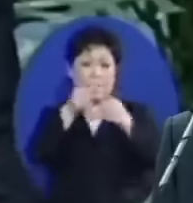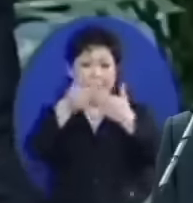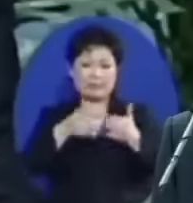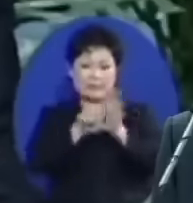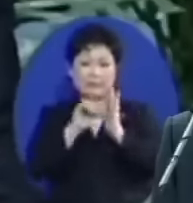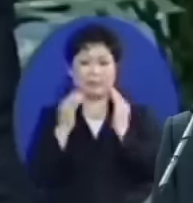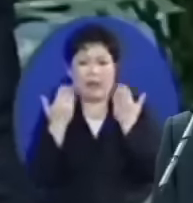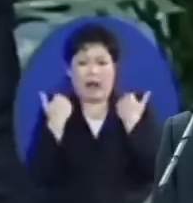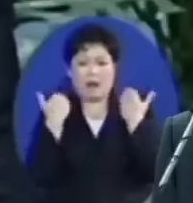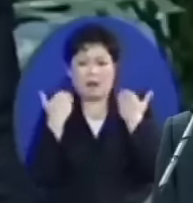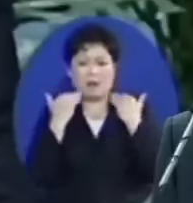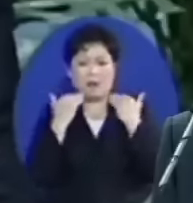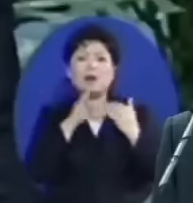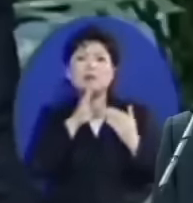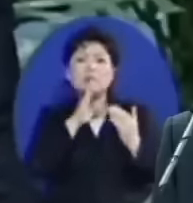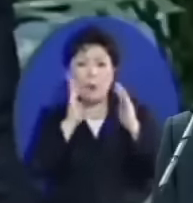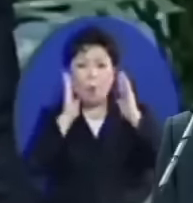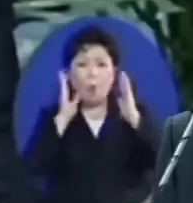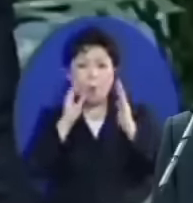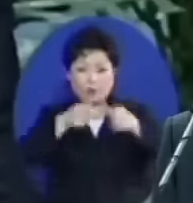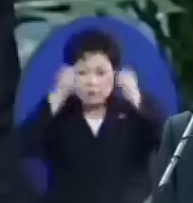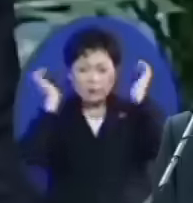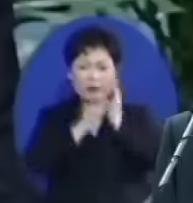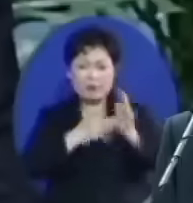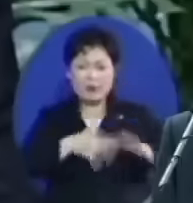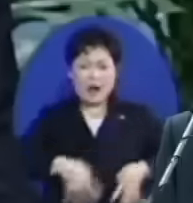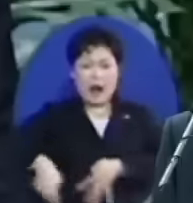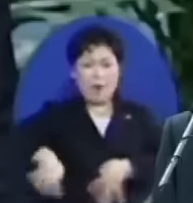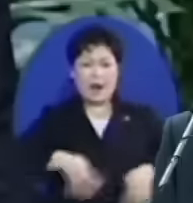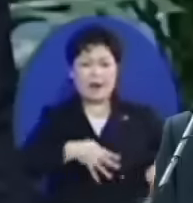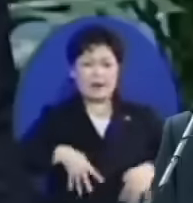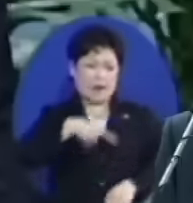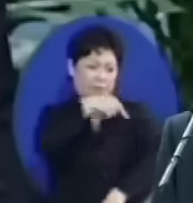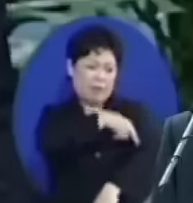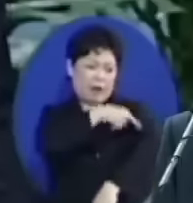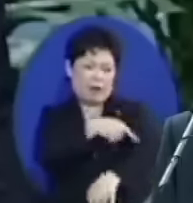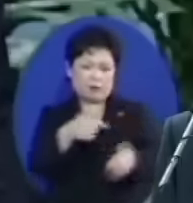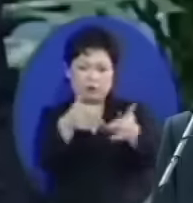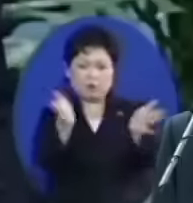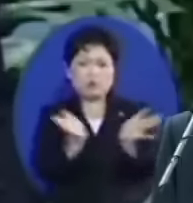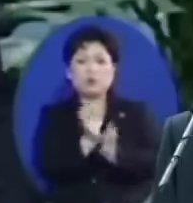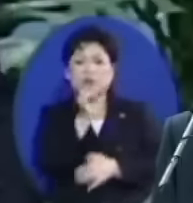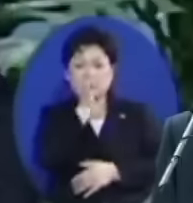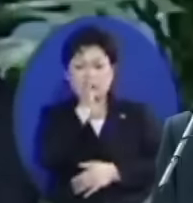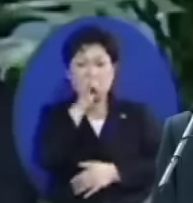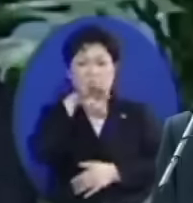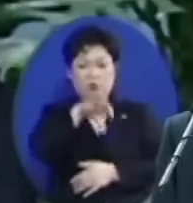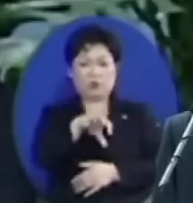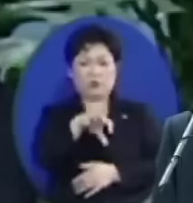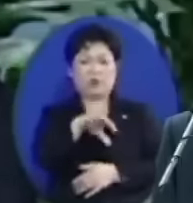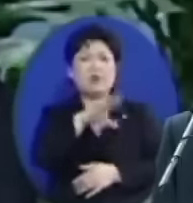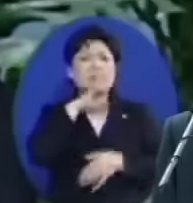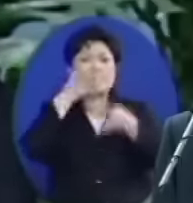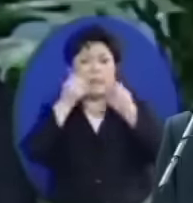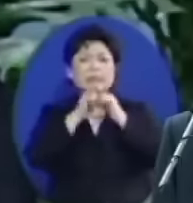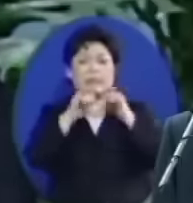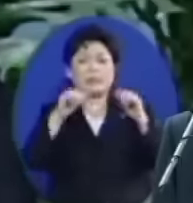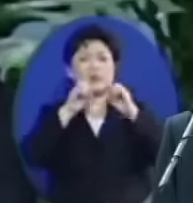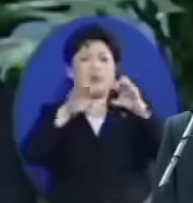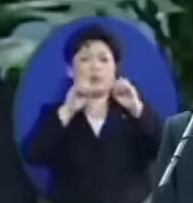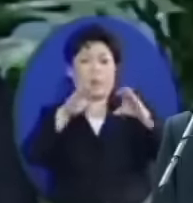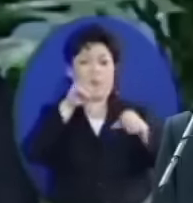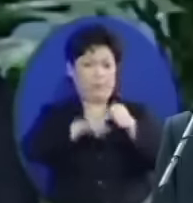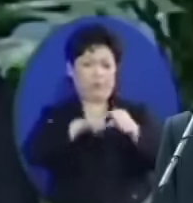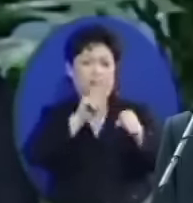신학교에 공부해서 졸업을 하고 하와이에 마약촌이 있어서 그 촌에 마약촌에 있는 수많은 사람을 전도하기